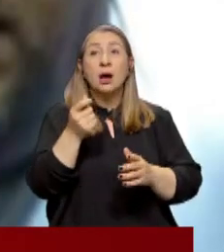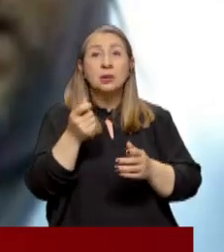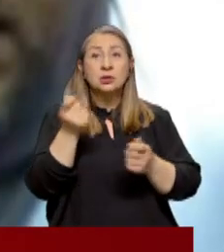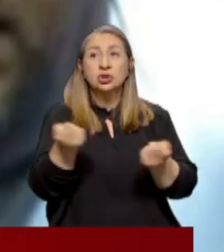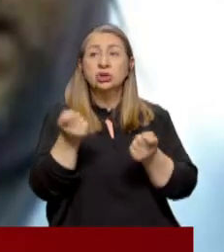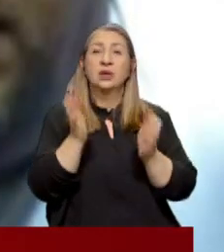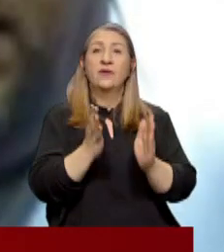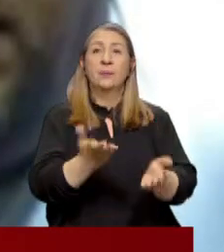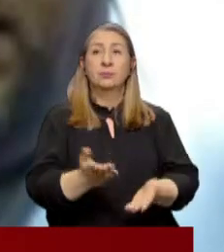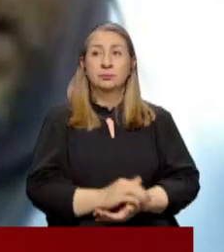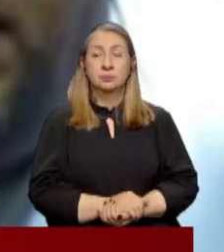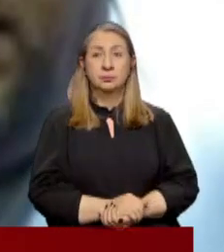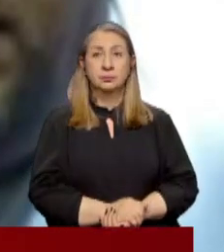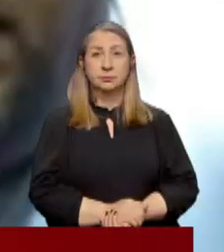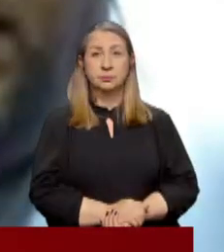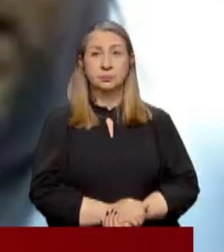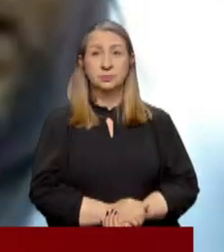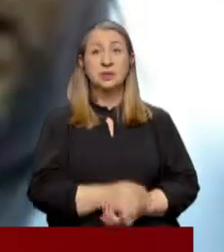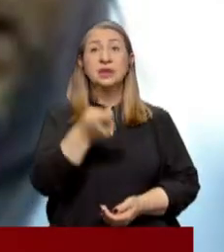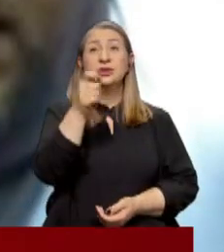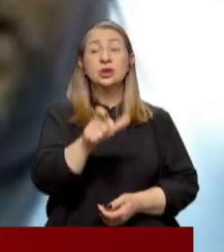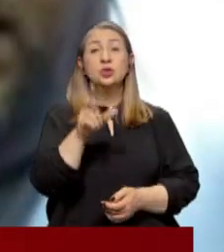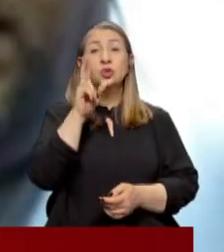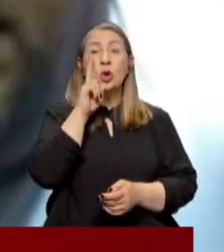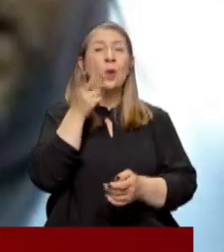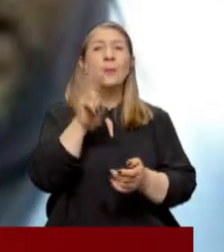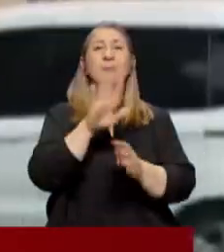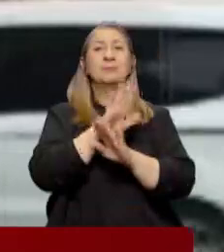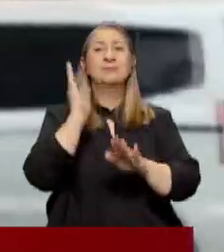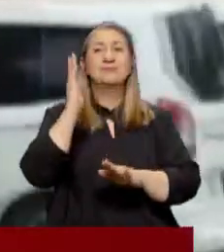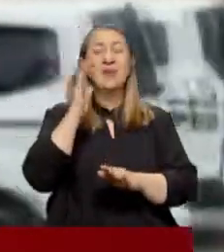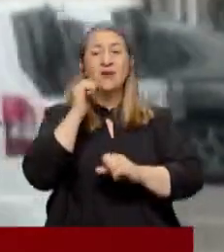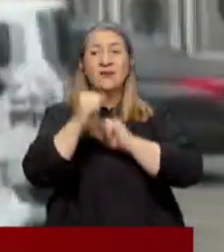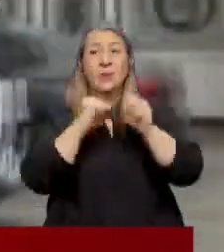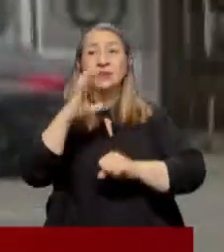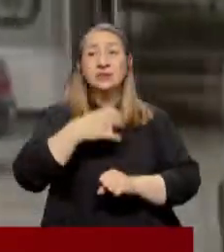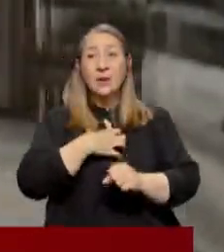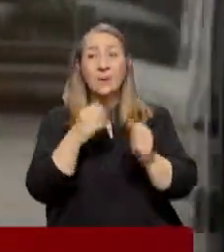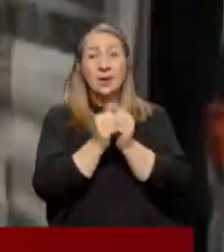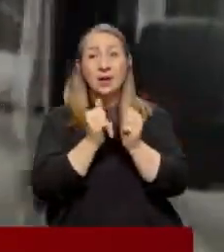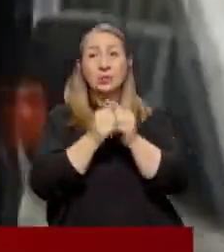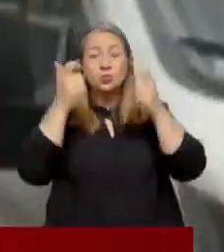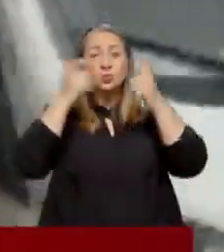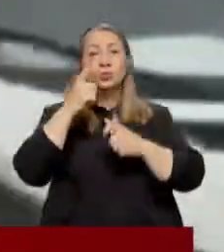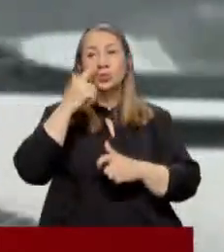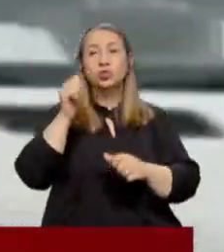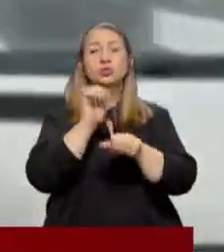etti. Allahu Ekber! İşçiler son yolculuğuna uğurlanırken fabrika sahibiyle birlikte mesul